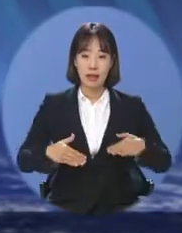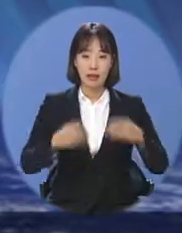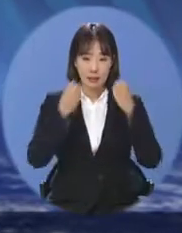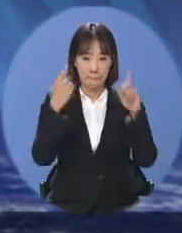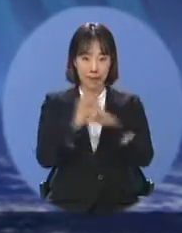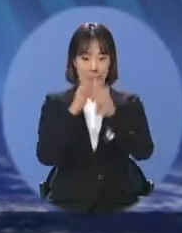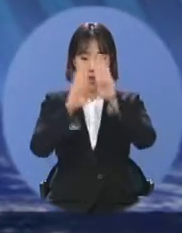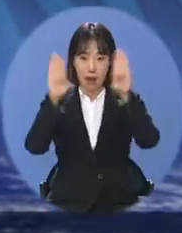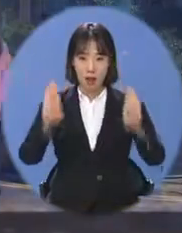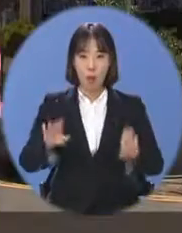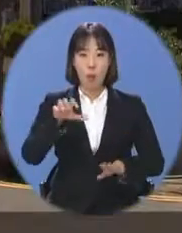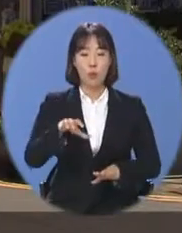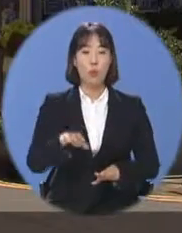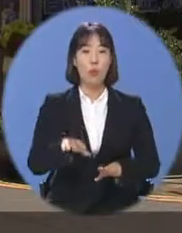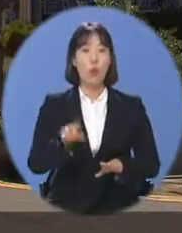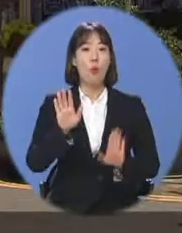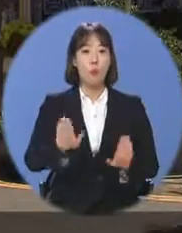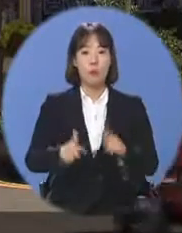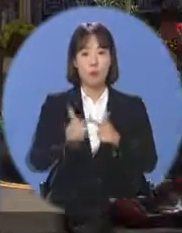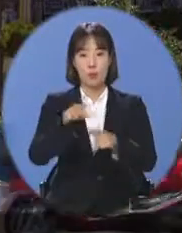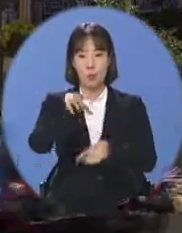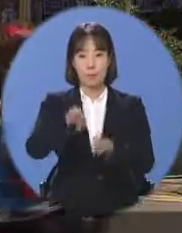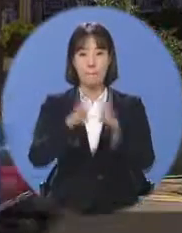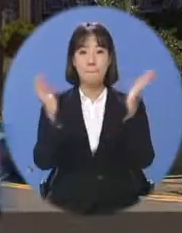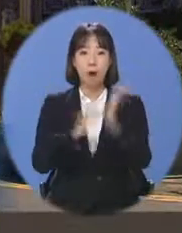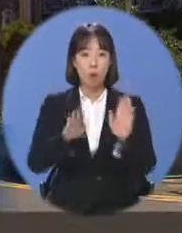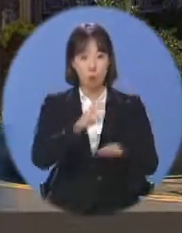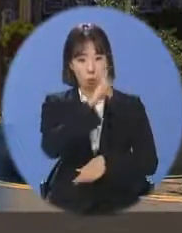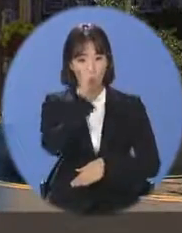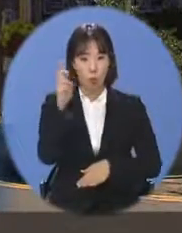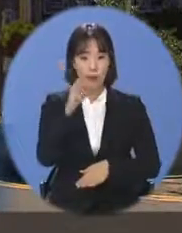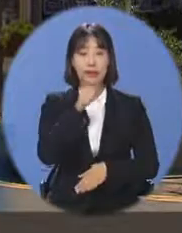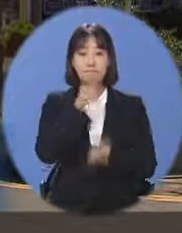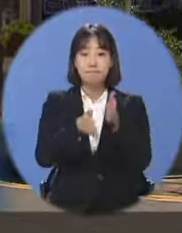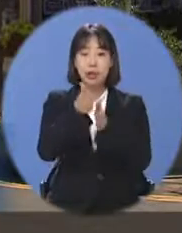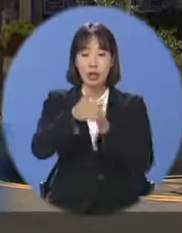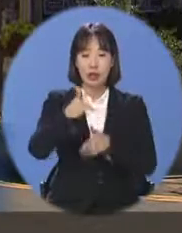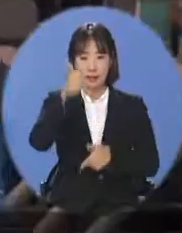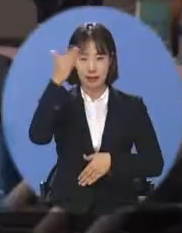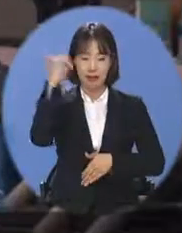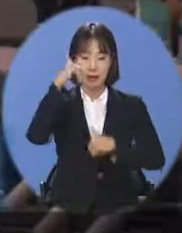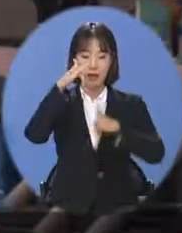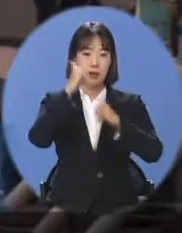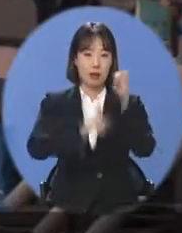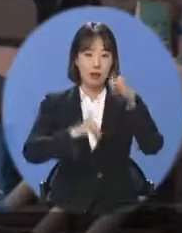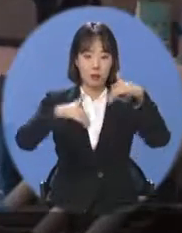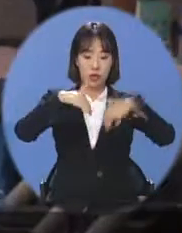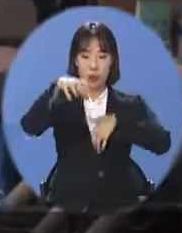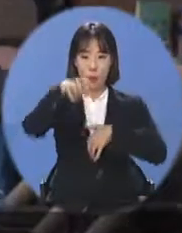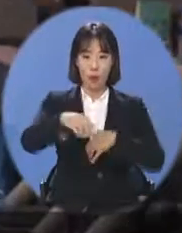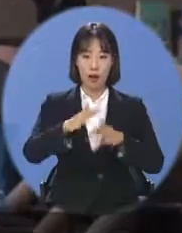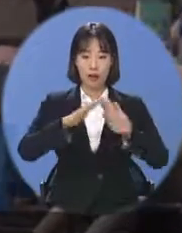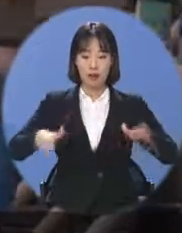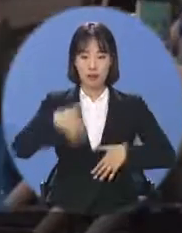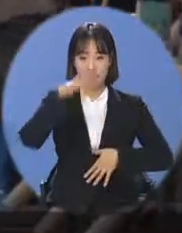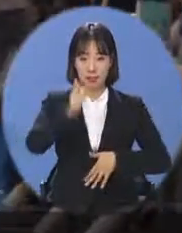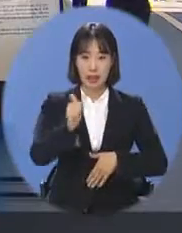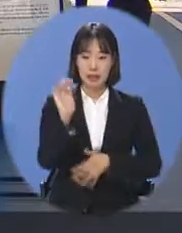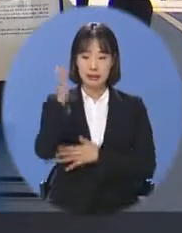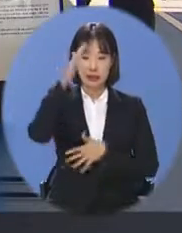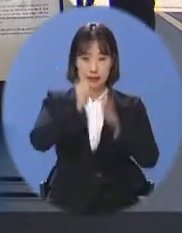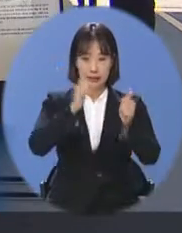전남혁신박람회가 오늘부터 목포에서 시작됐습니다. 전남도는 오늘 오후에 목포 원도심 근대역사문화거리에서 전남지사와 일선 지자체 관계자